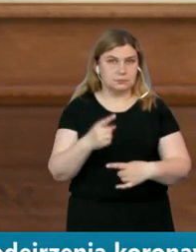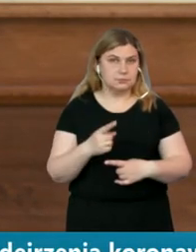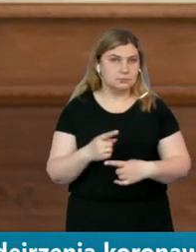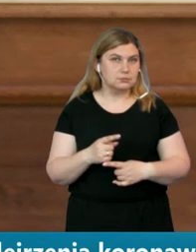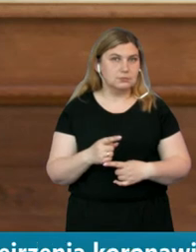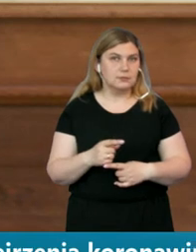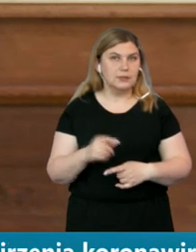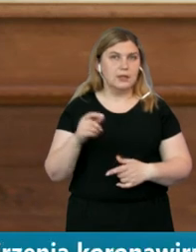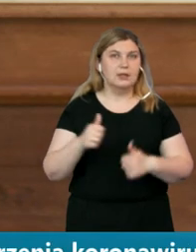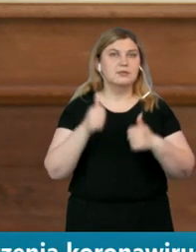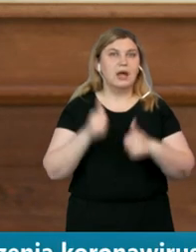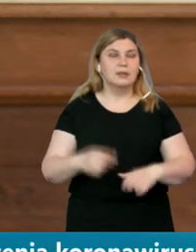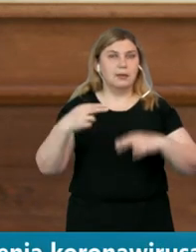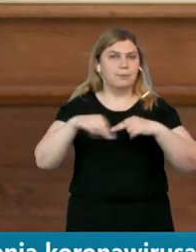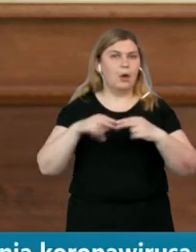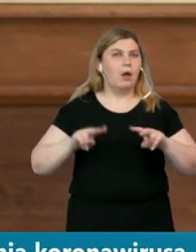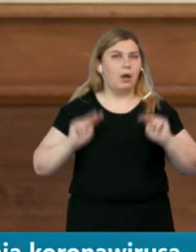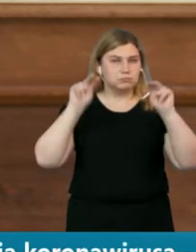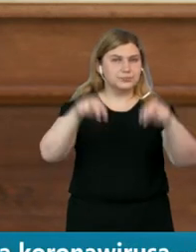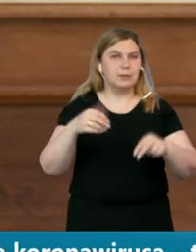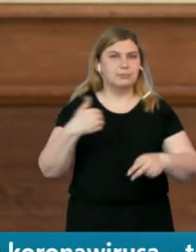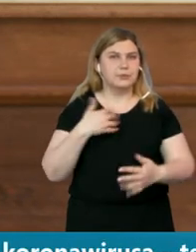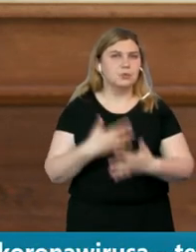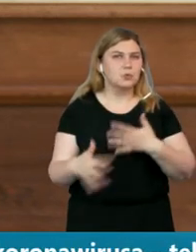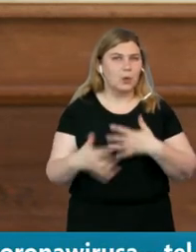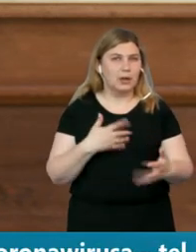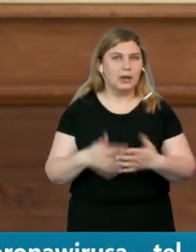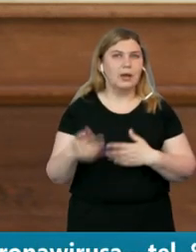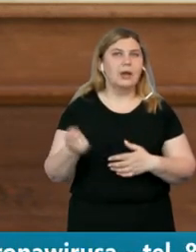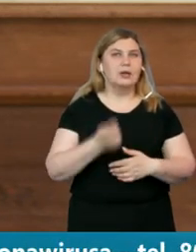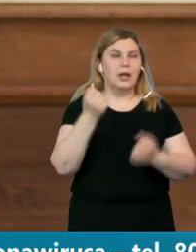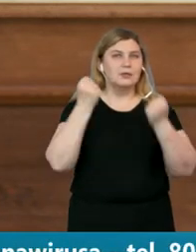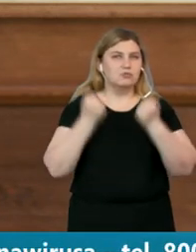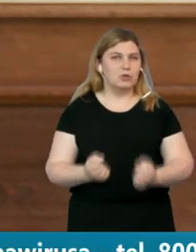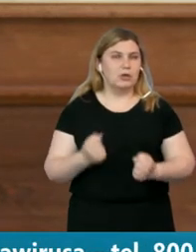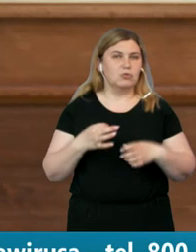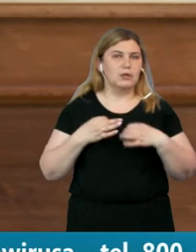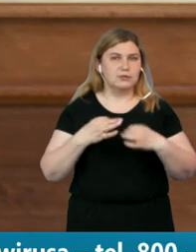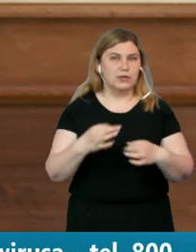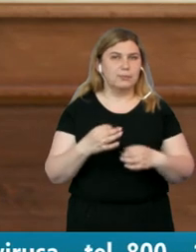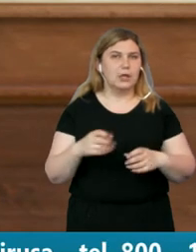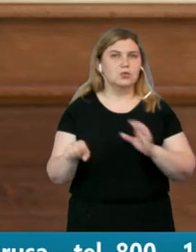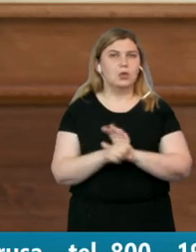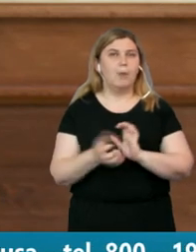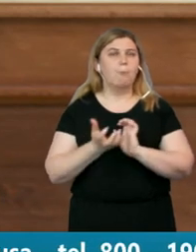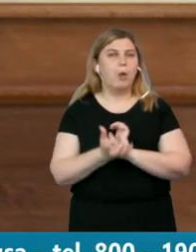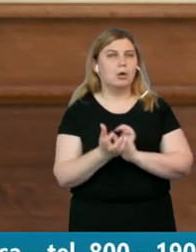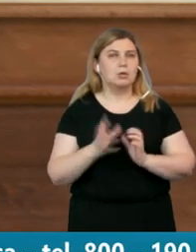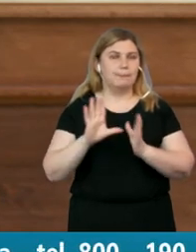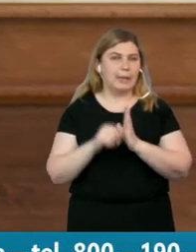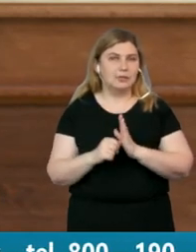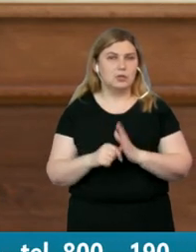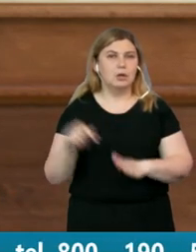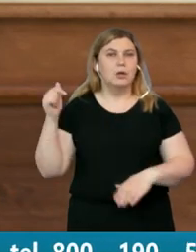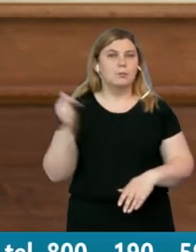estakady był na tyle słaby, a jeżdżą tam ciężkie samochody do portu, do miasta, więc